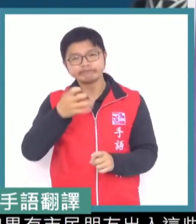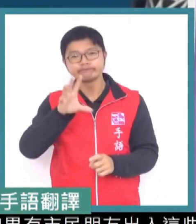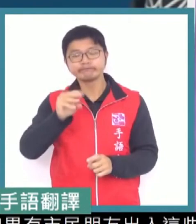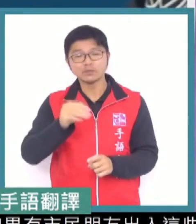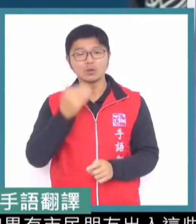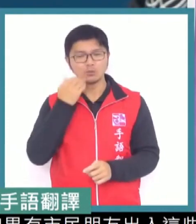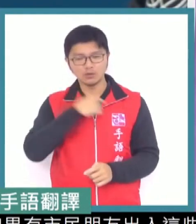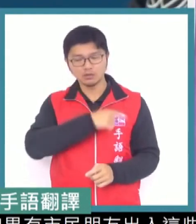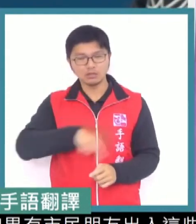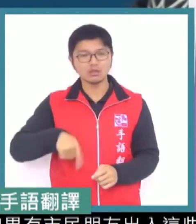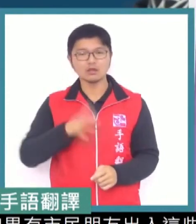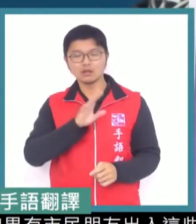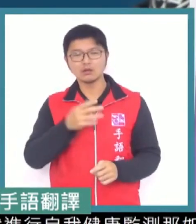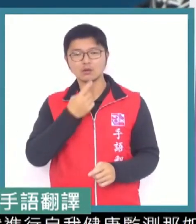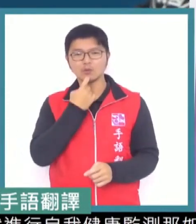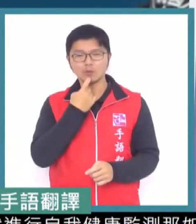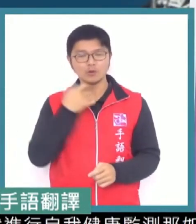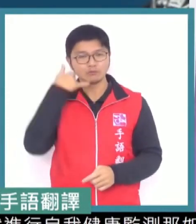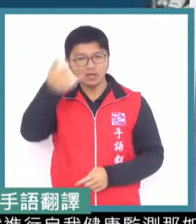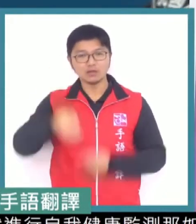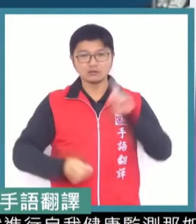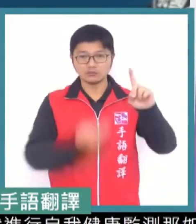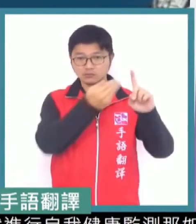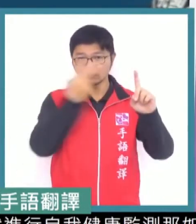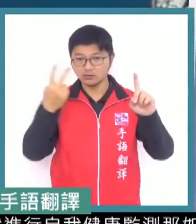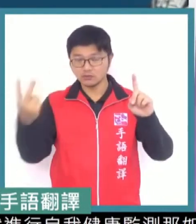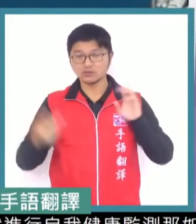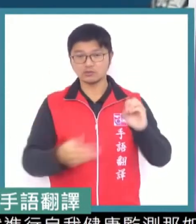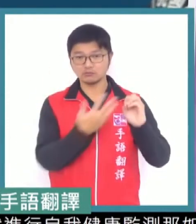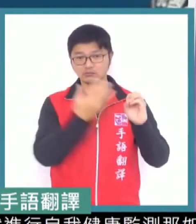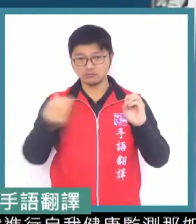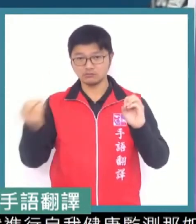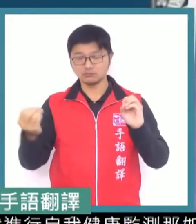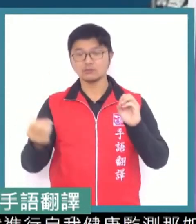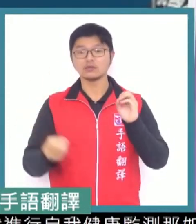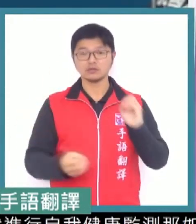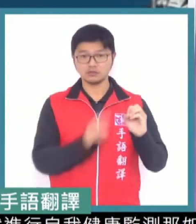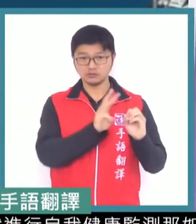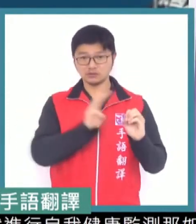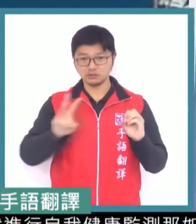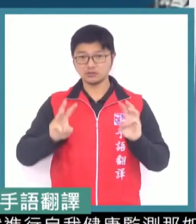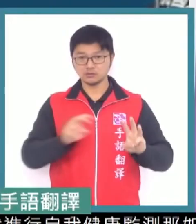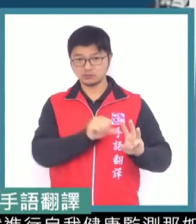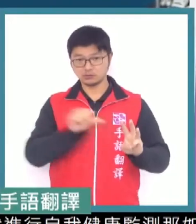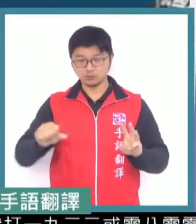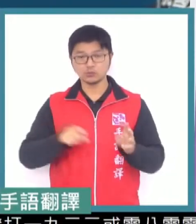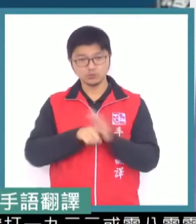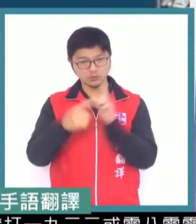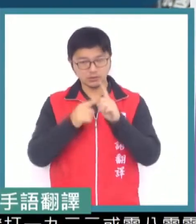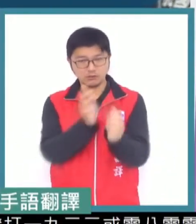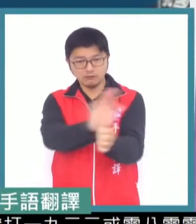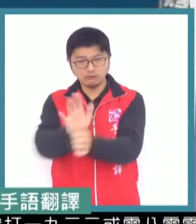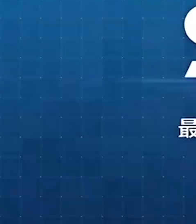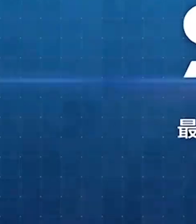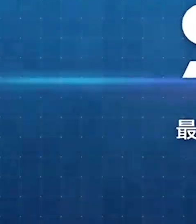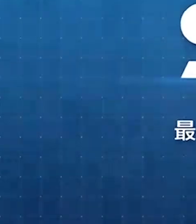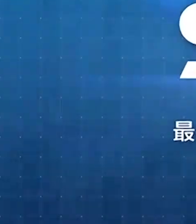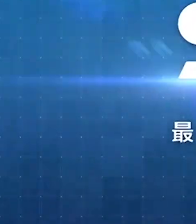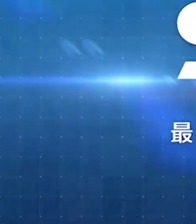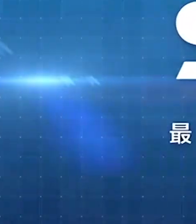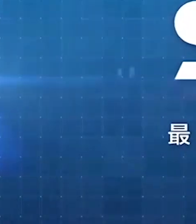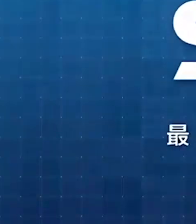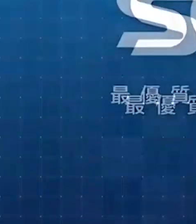果你有任何的问题，可以拨打1922或0800-033-35的专线，那会有专人来为您服务。